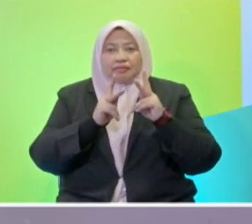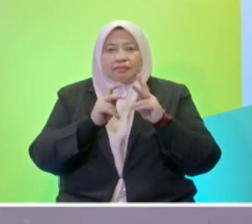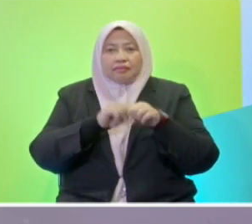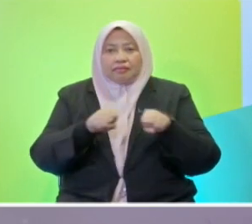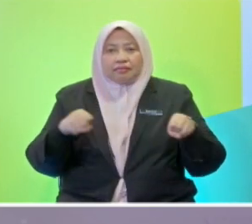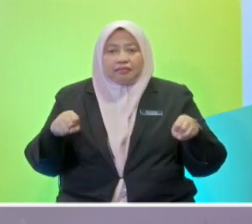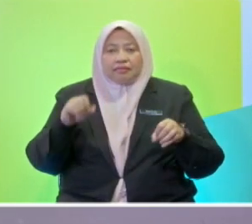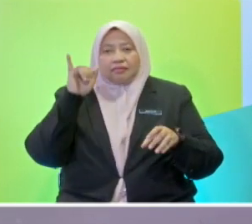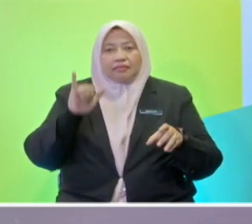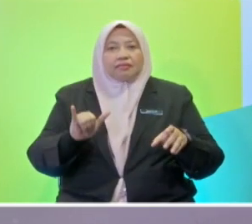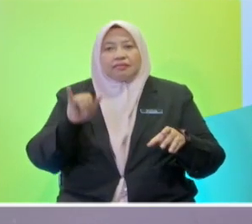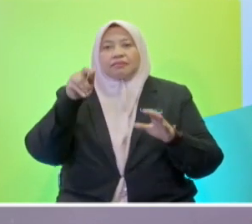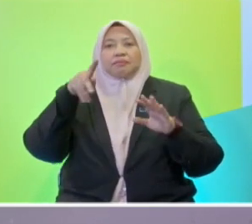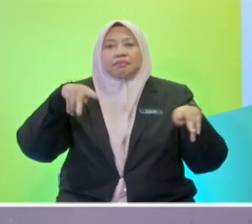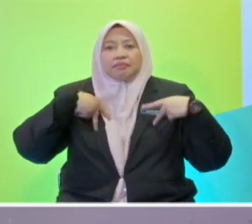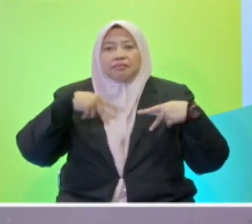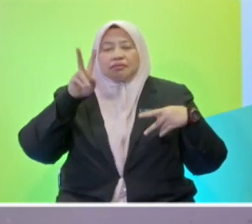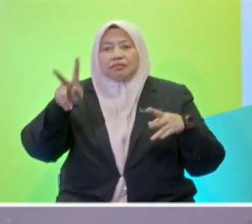mempunyai dua